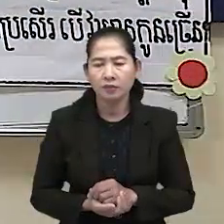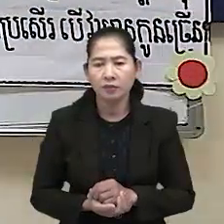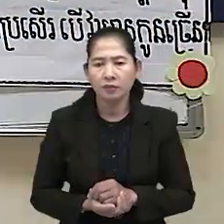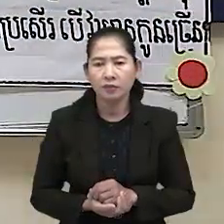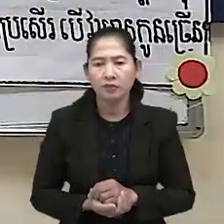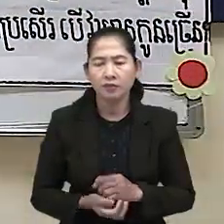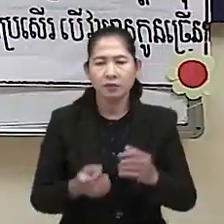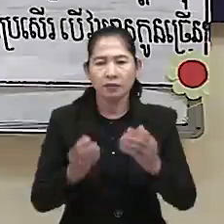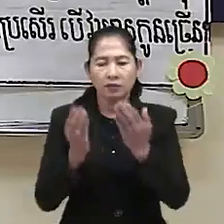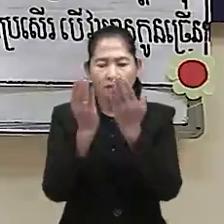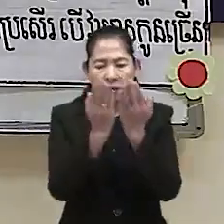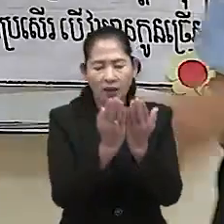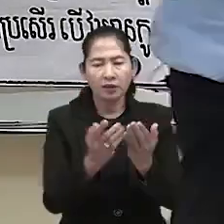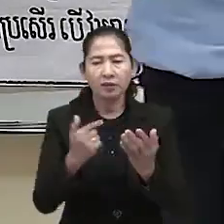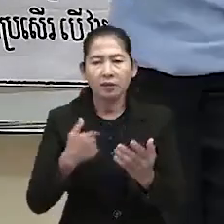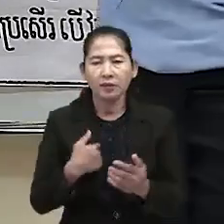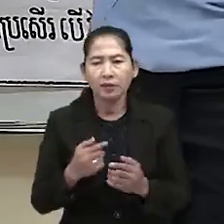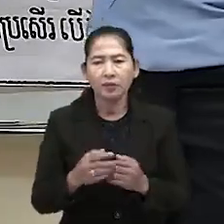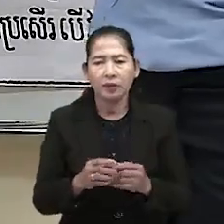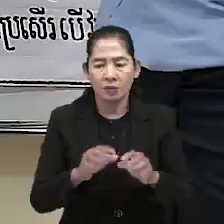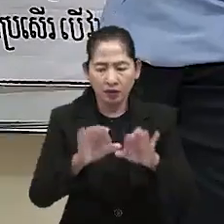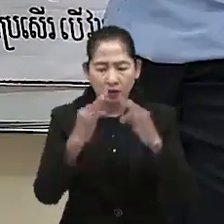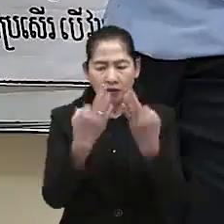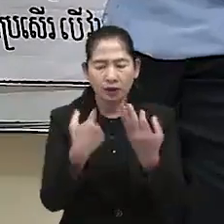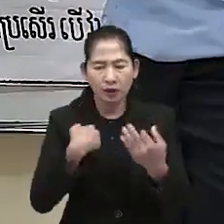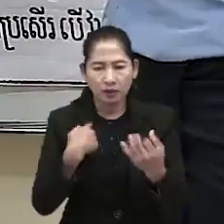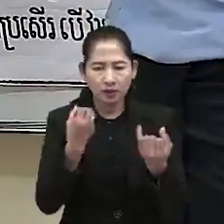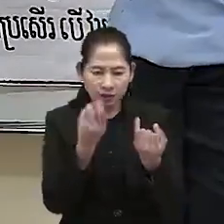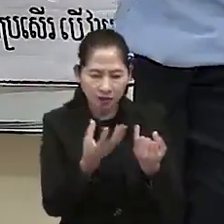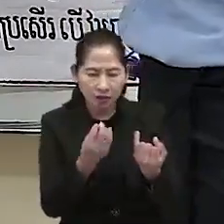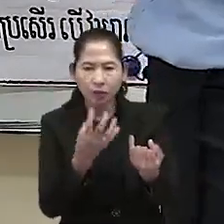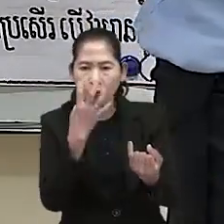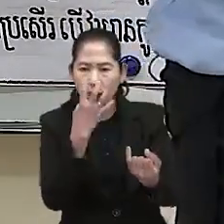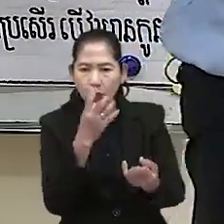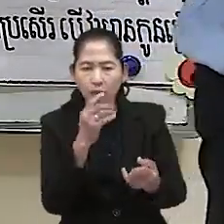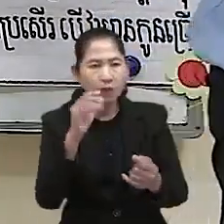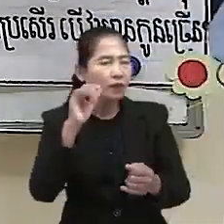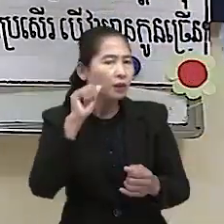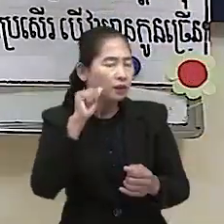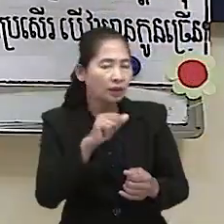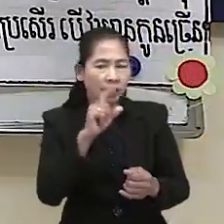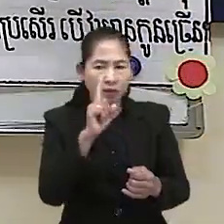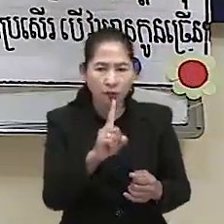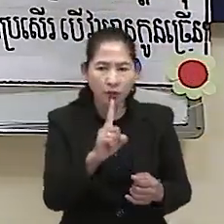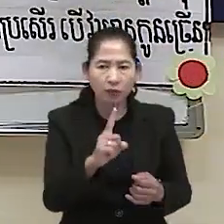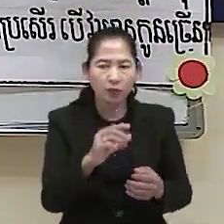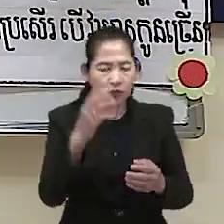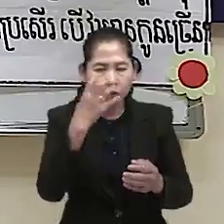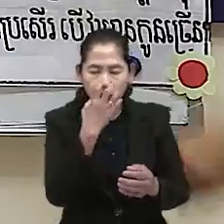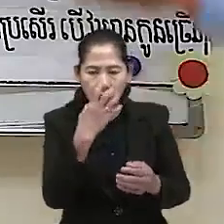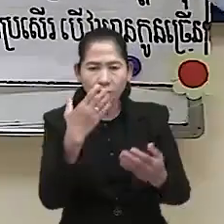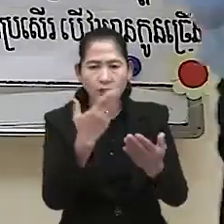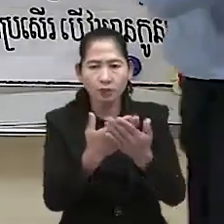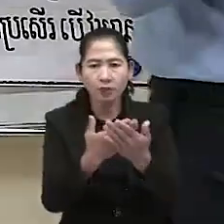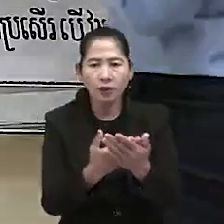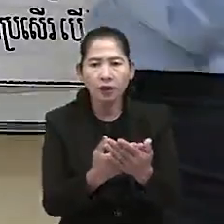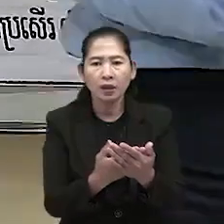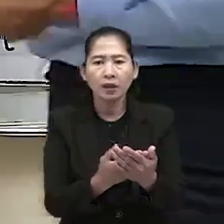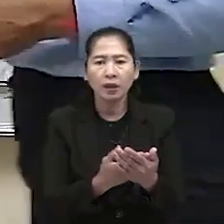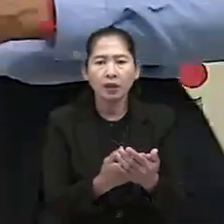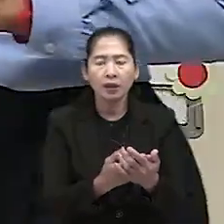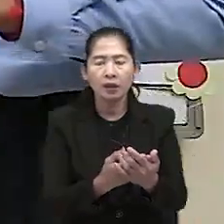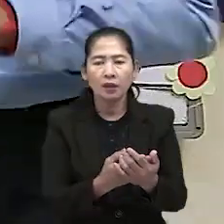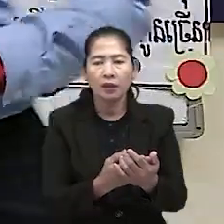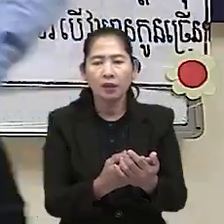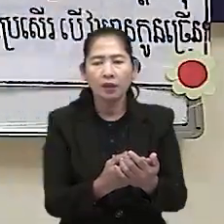តោះចាប់ដាំអានជាមួយអ្នកគ្រូកូនគ្រួសារខ្ញុំបានចិញ្ចឹមជ្រូកញីមួយក្បាល ជ្រូកនោះមានឈ្មោះ ចា